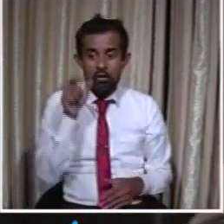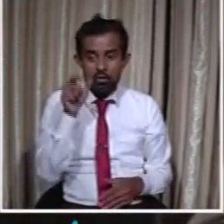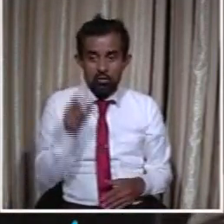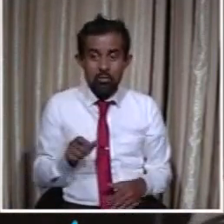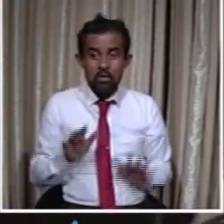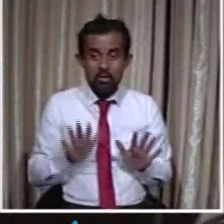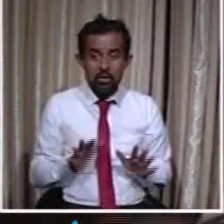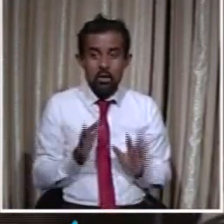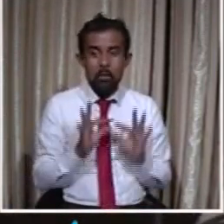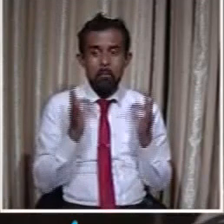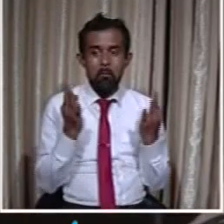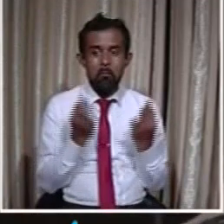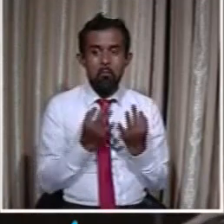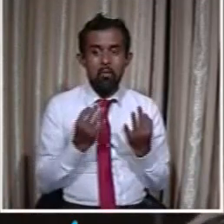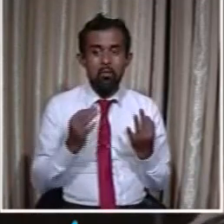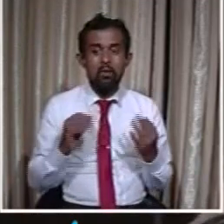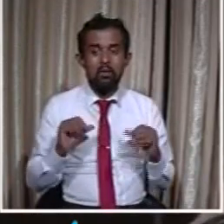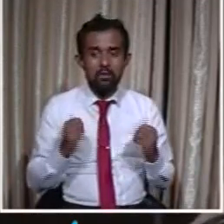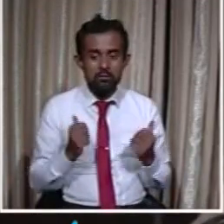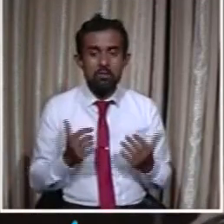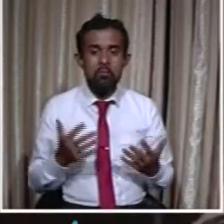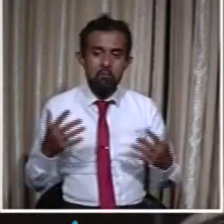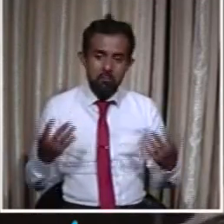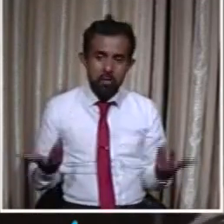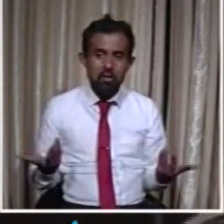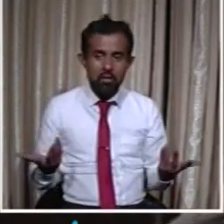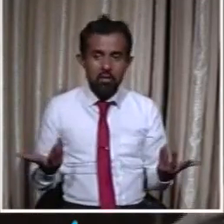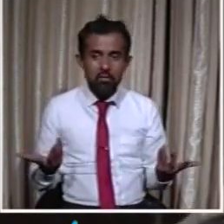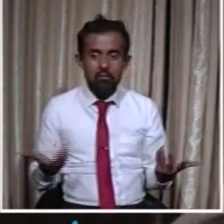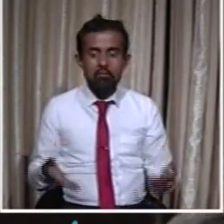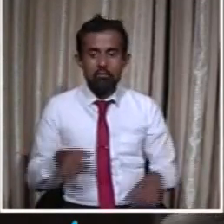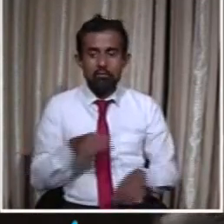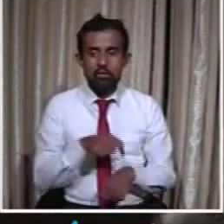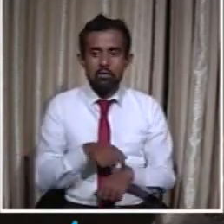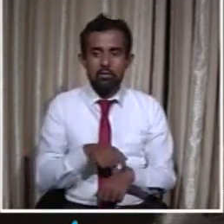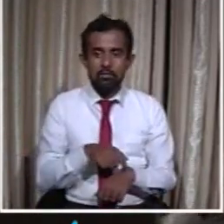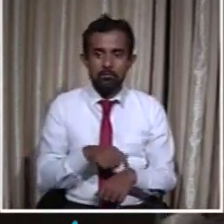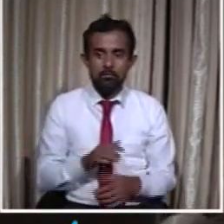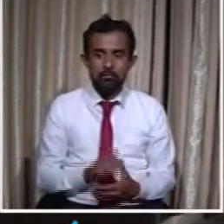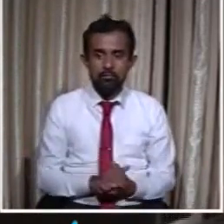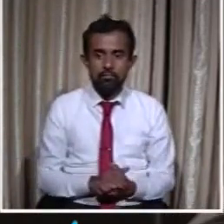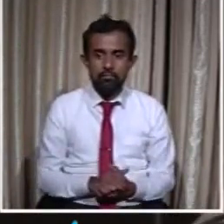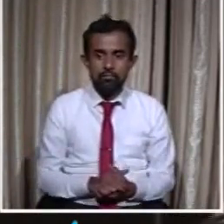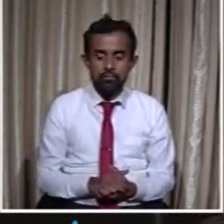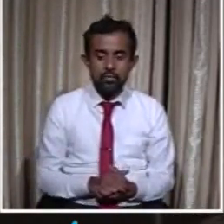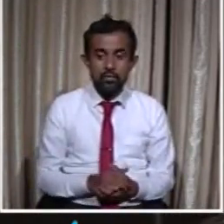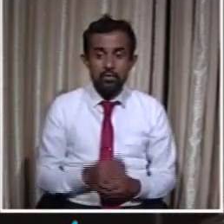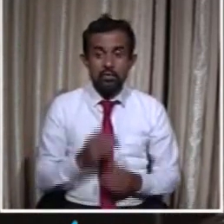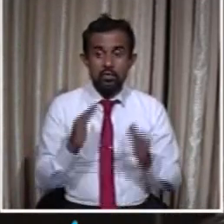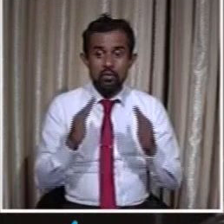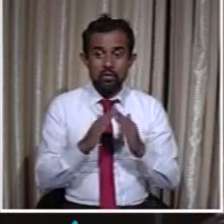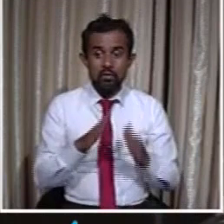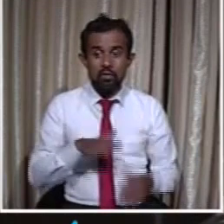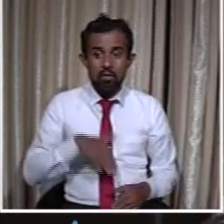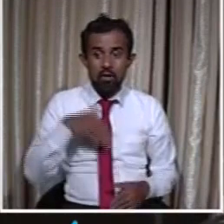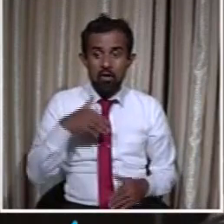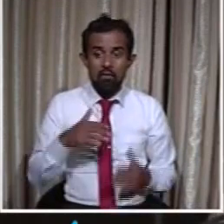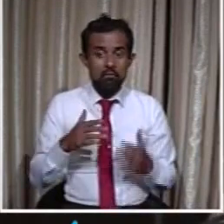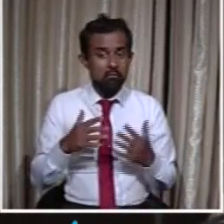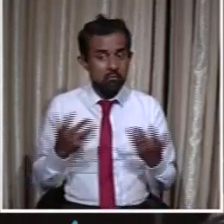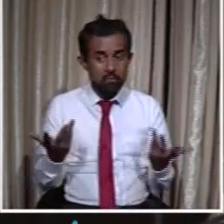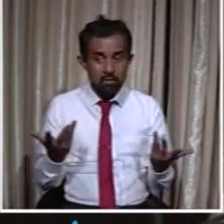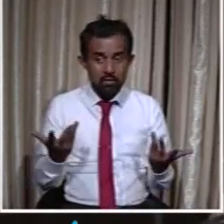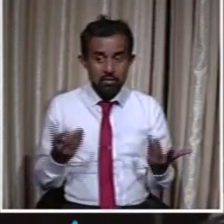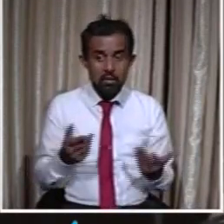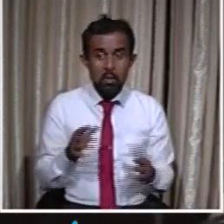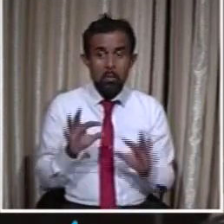ஆகவே ஒரு குடும்ப தலைவன் இல்லாத ஒரு குடும்பம் இன்று எவ்வளவு சிரமப்படும் என்பதை நீங்கள் தெரிந்திருப்பீர்கள்.